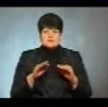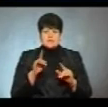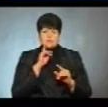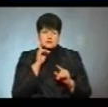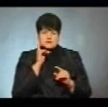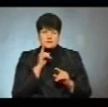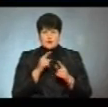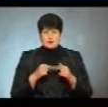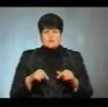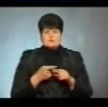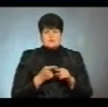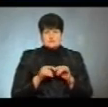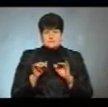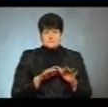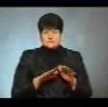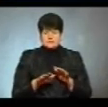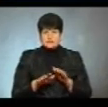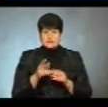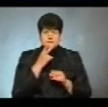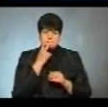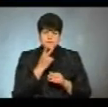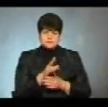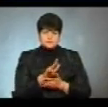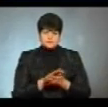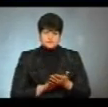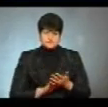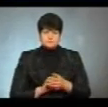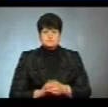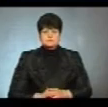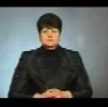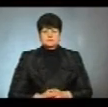Участь у ньому взяли сотня школярів. Побувала там і наша знімальна група.